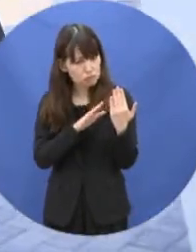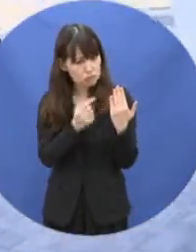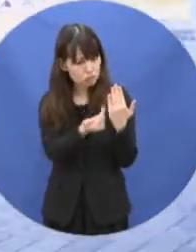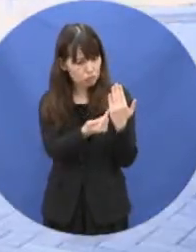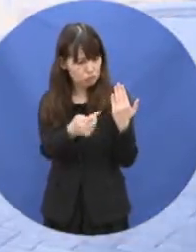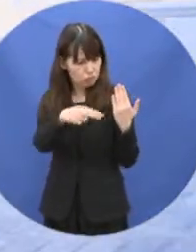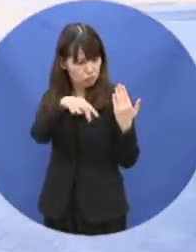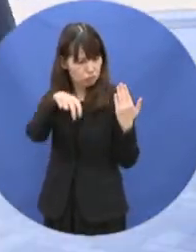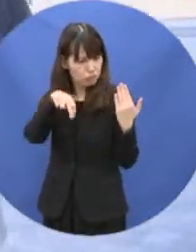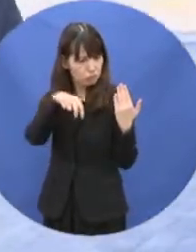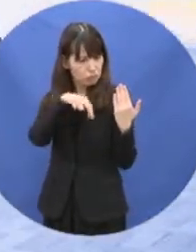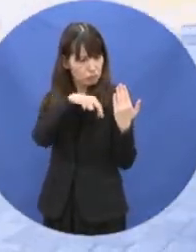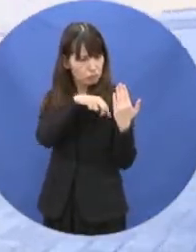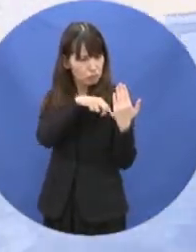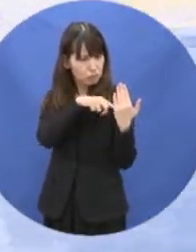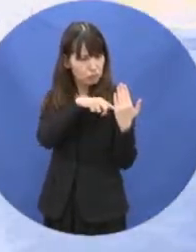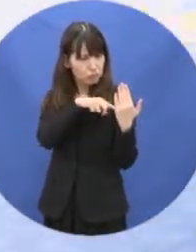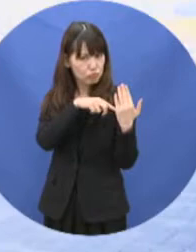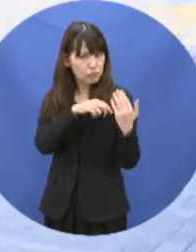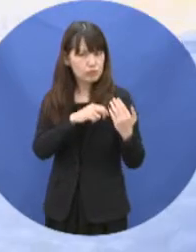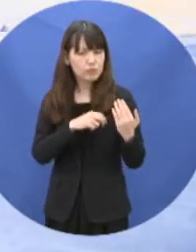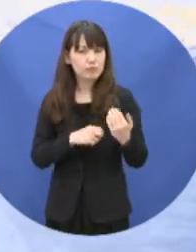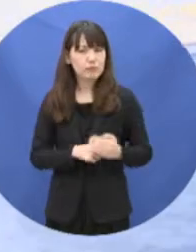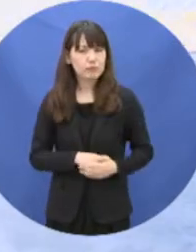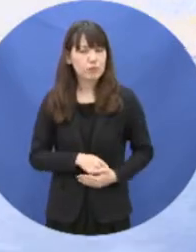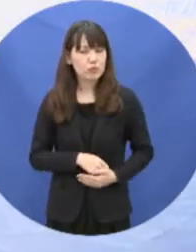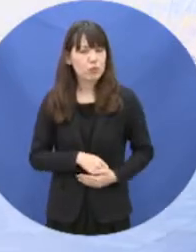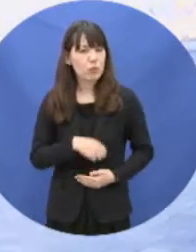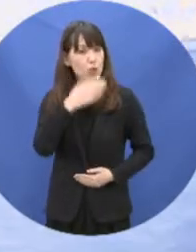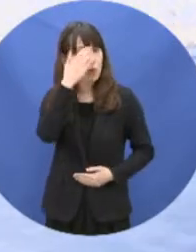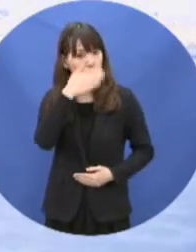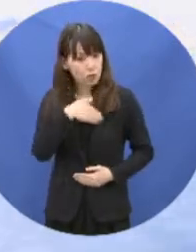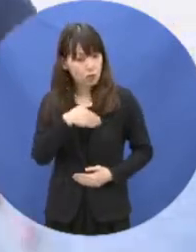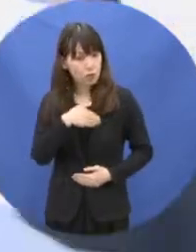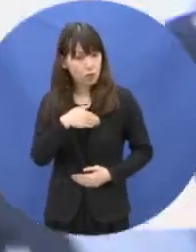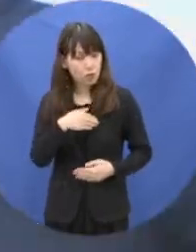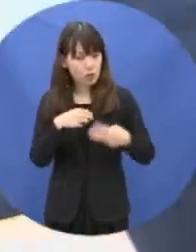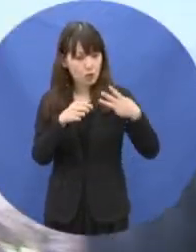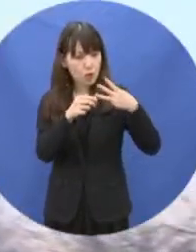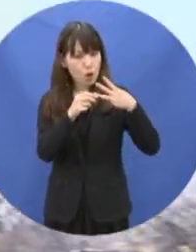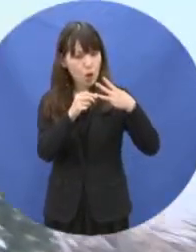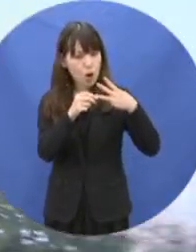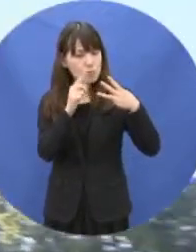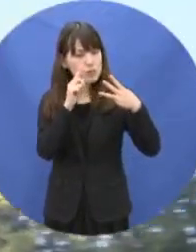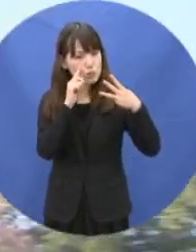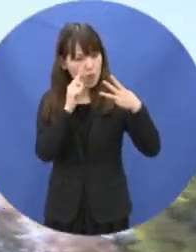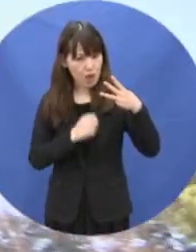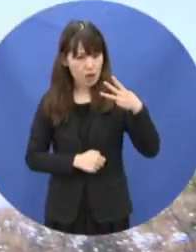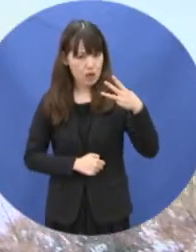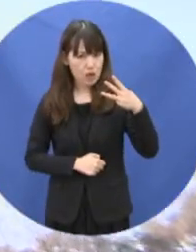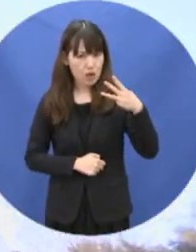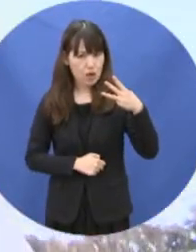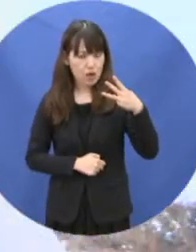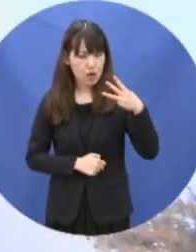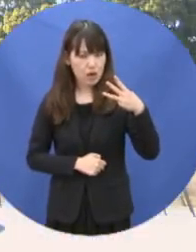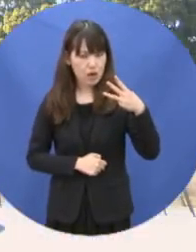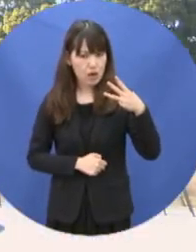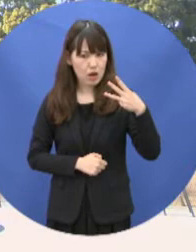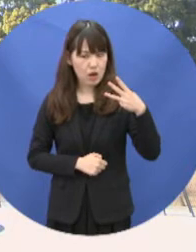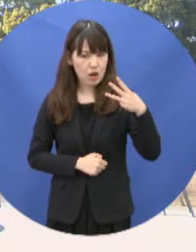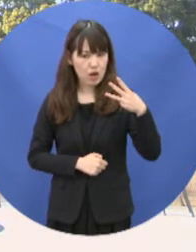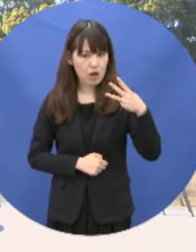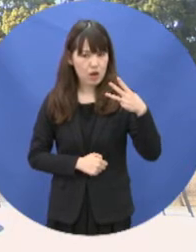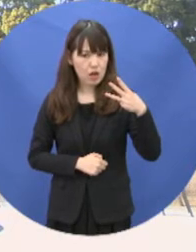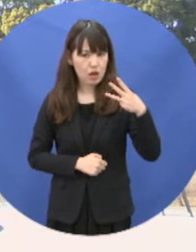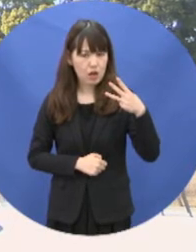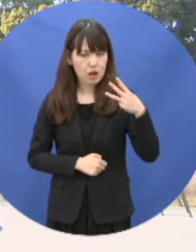くと、 知らん人もおるやろからね。 これが3つ目 これですね、はい、これが背中